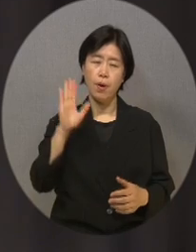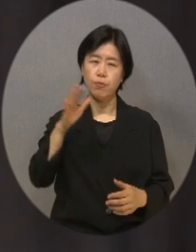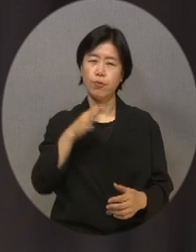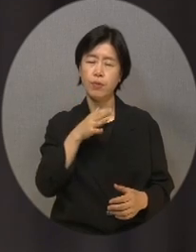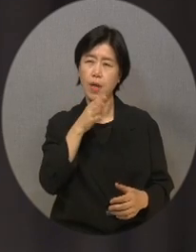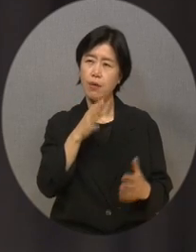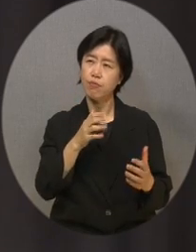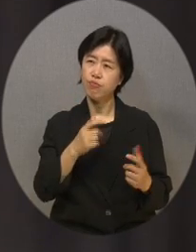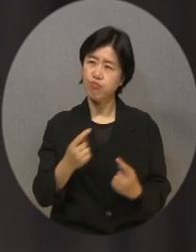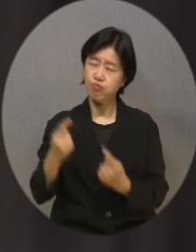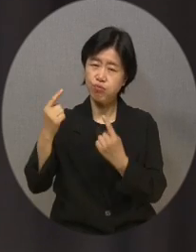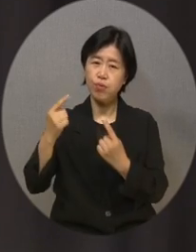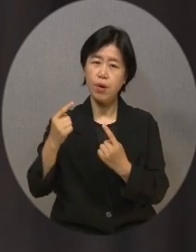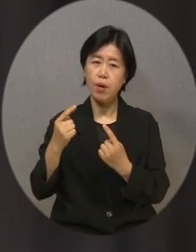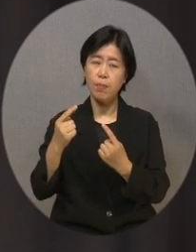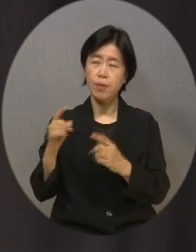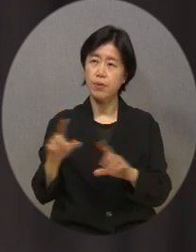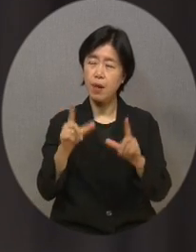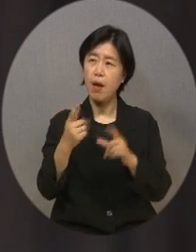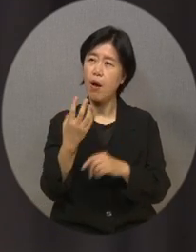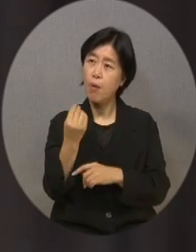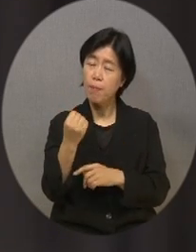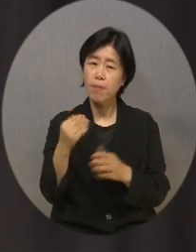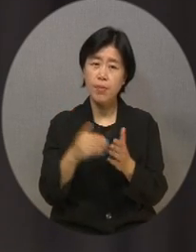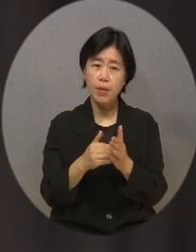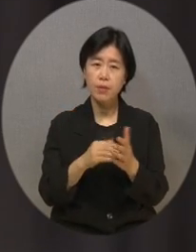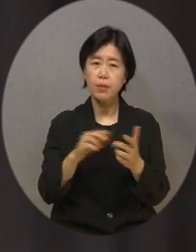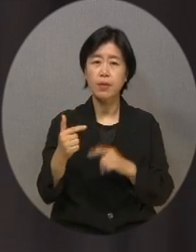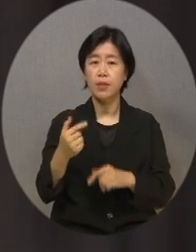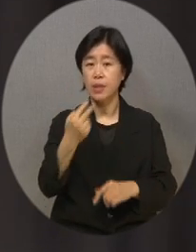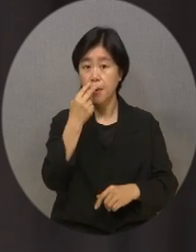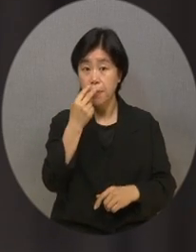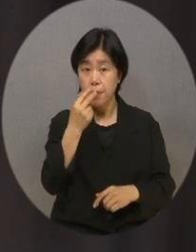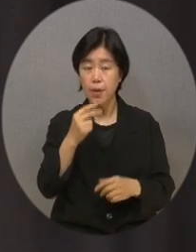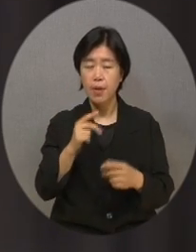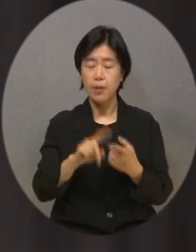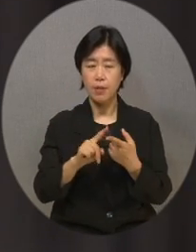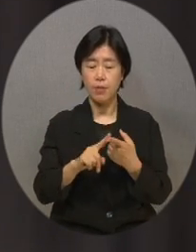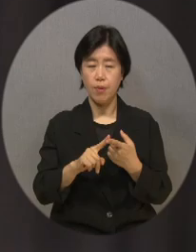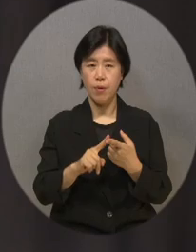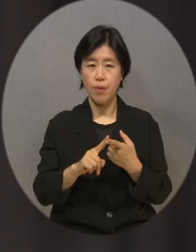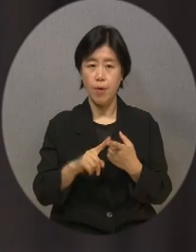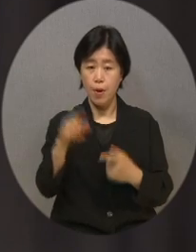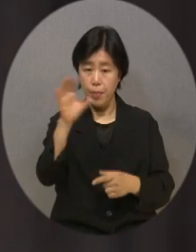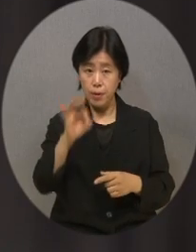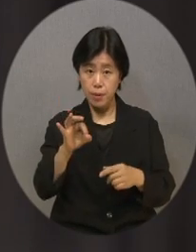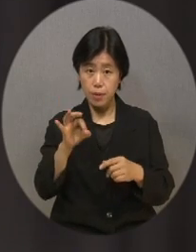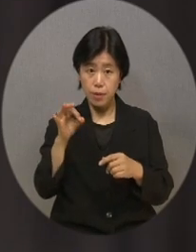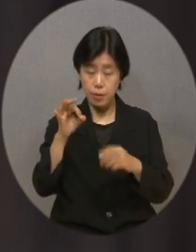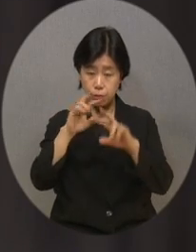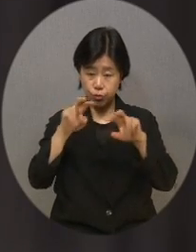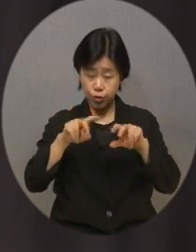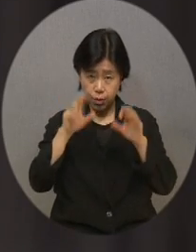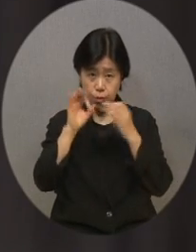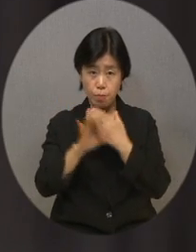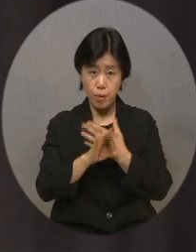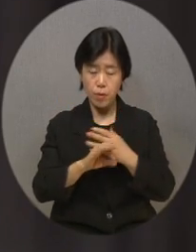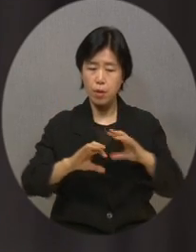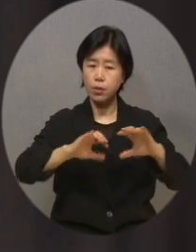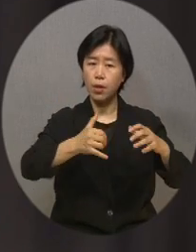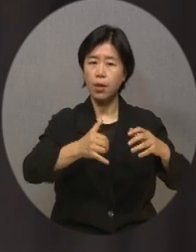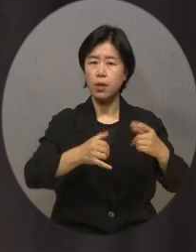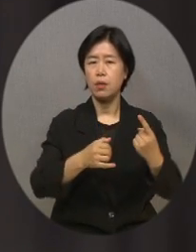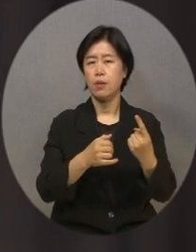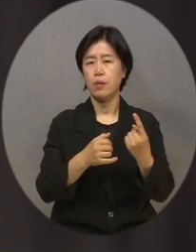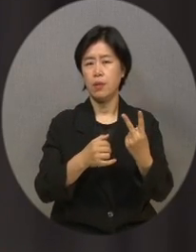있는데요. 우리나라가 이 평균 수명으로 따지면 뭐 세계 뭐 1, 2등 하는 거 아닙니까? OECD 평균이 지금 한